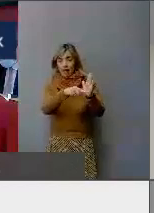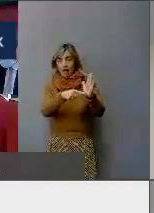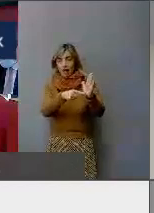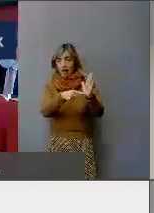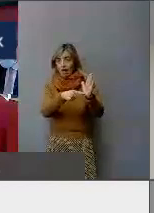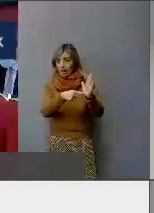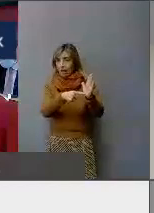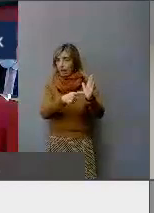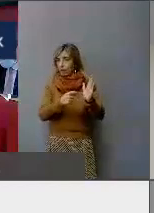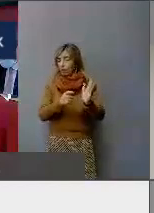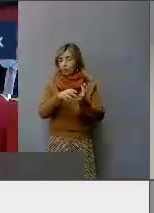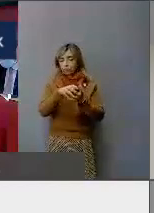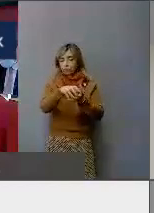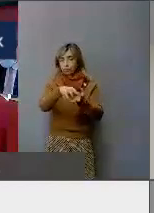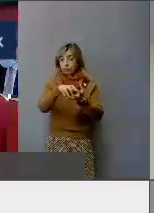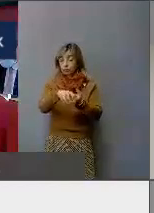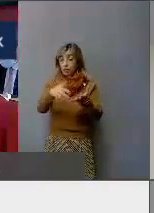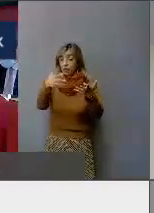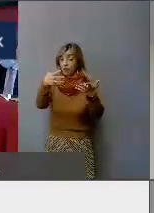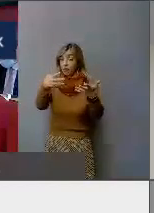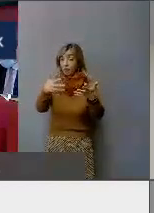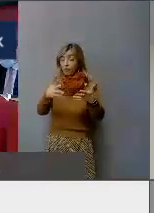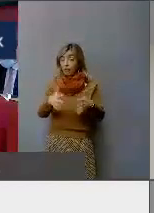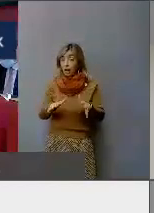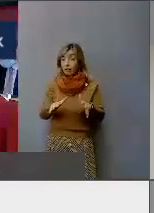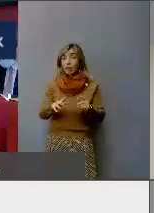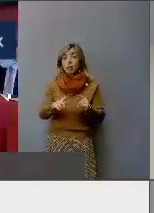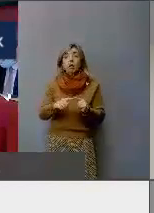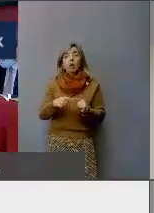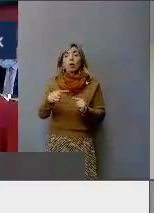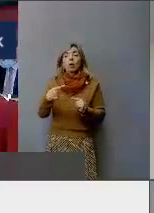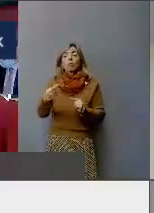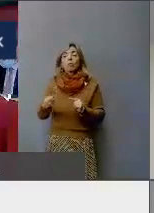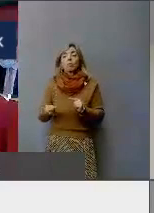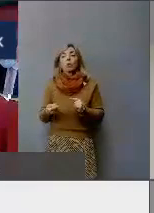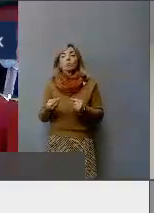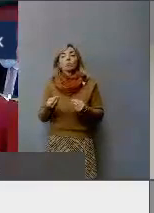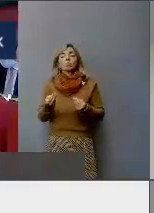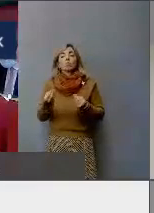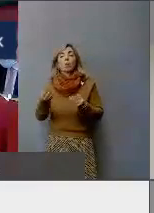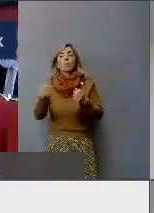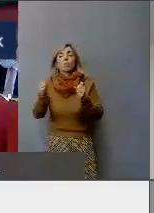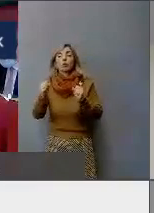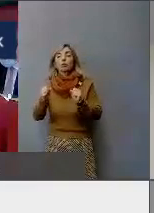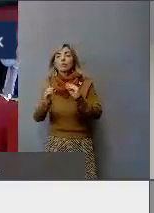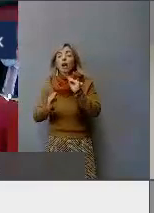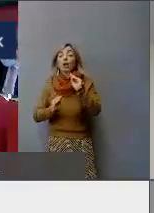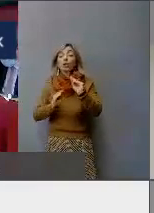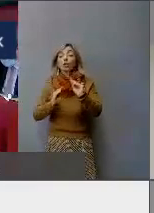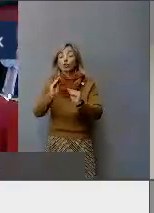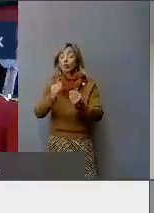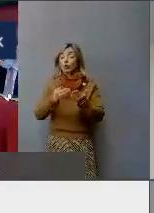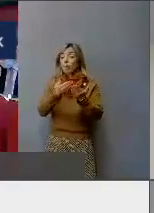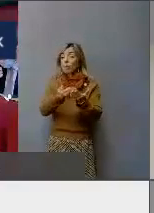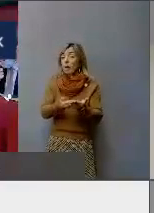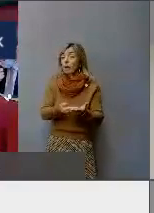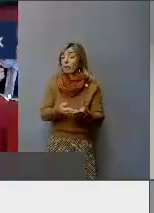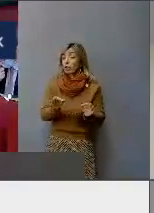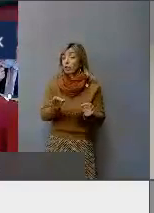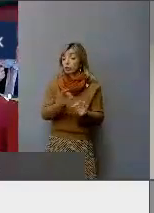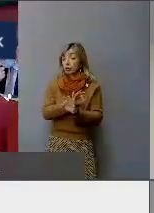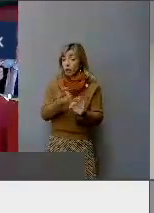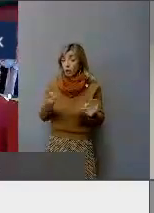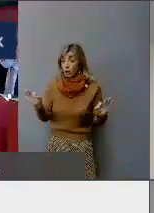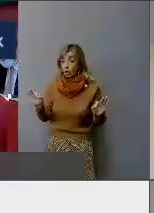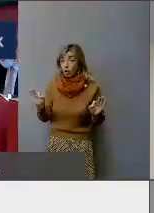insomma del problema e non si sono più fatti non si è affidata la possibilità di fare domande perché si pensava all'epoca che facendo domande si